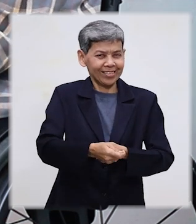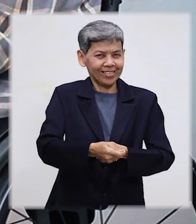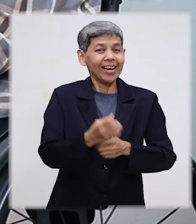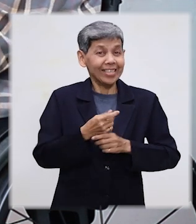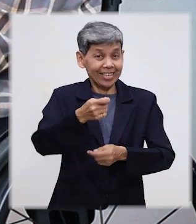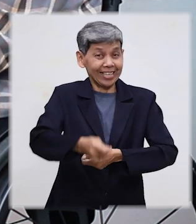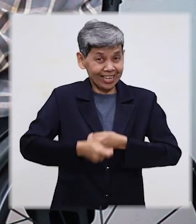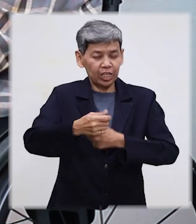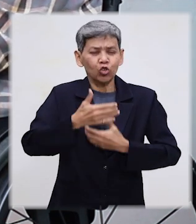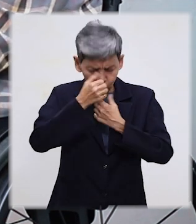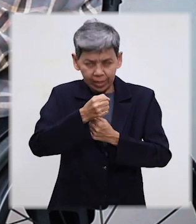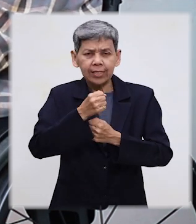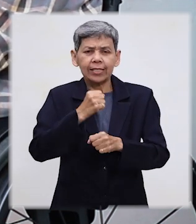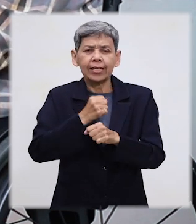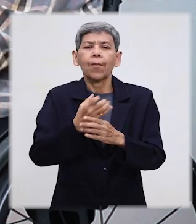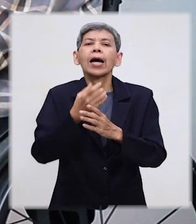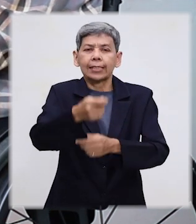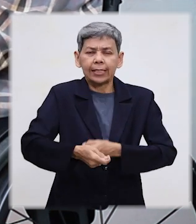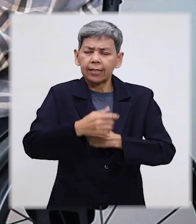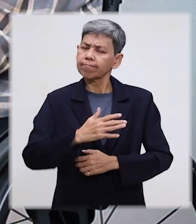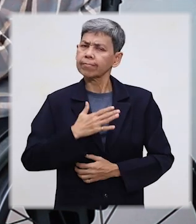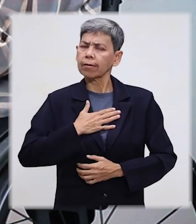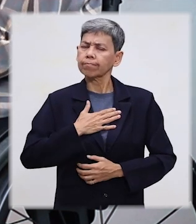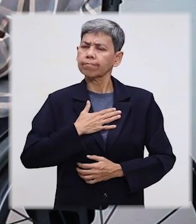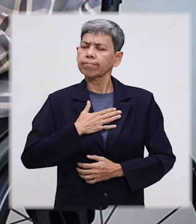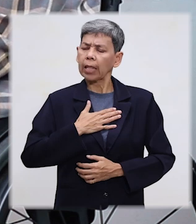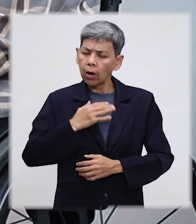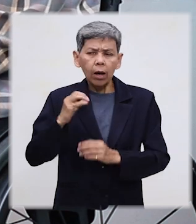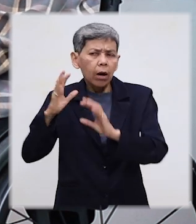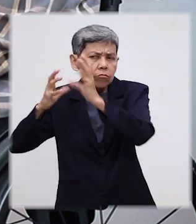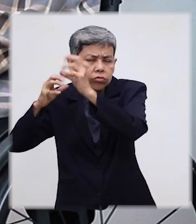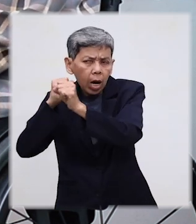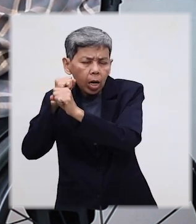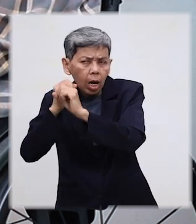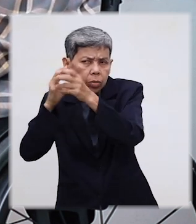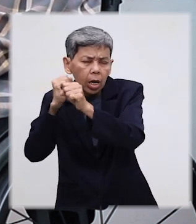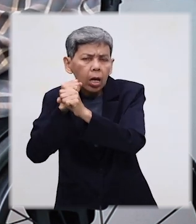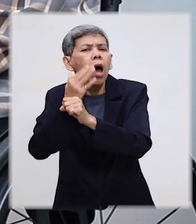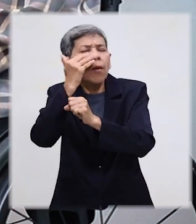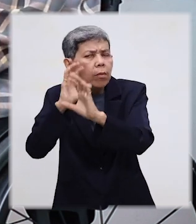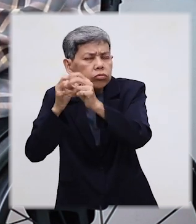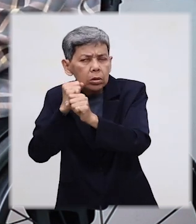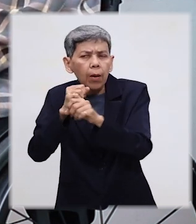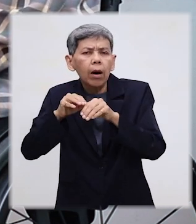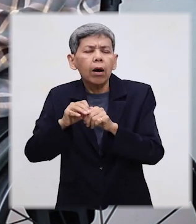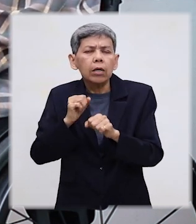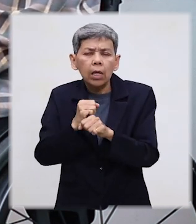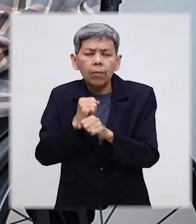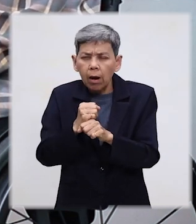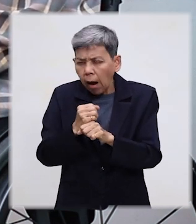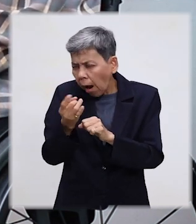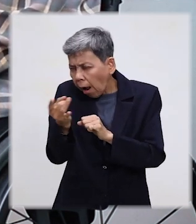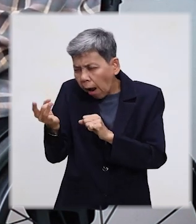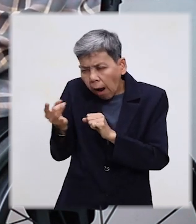พราะรู้ว่าพอเราทำหนังเพื่อหาความจริงอ่ะเมื่อวันหนึ่งเราพบว่าความ